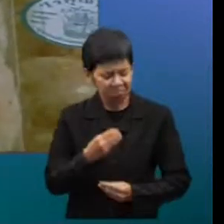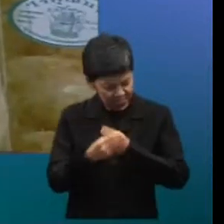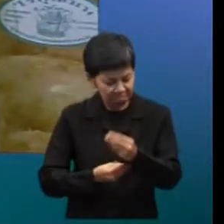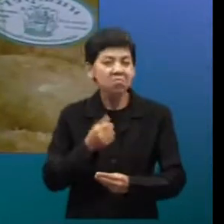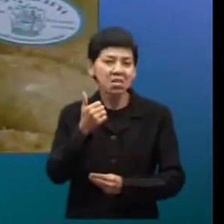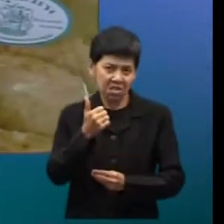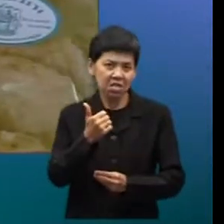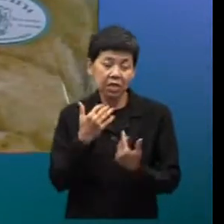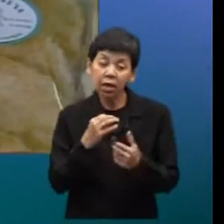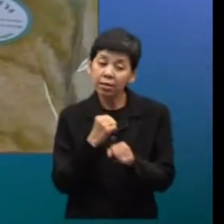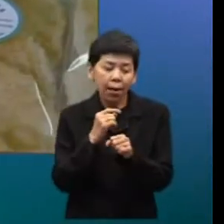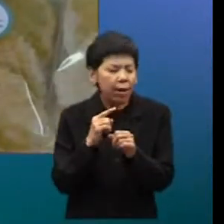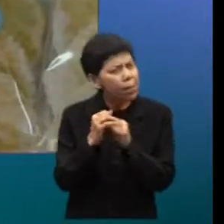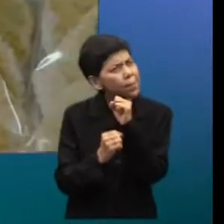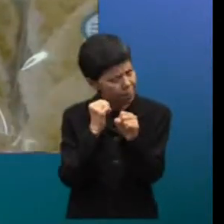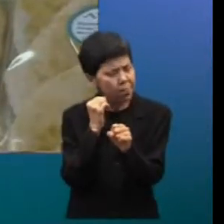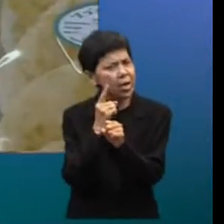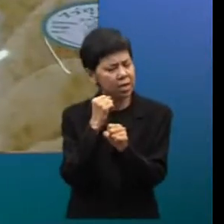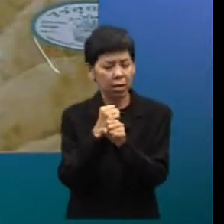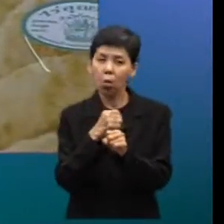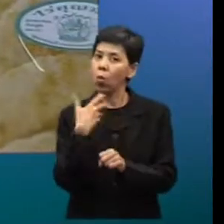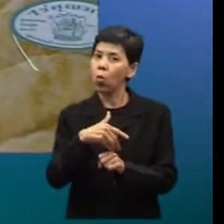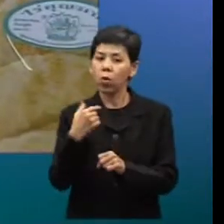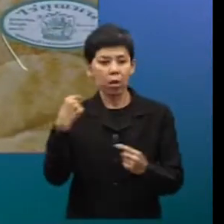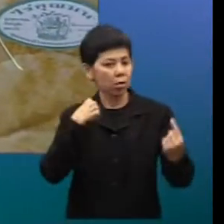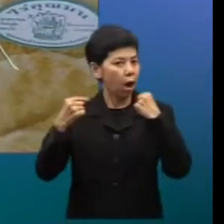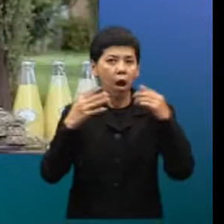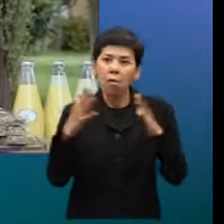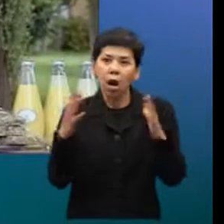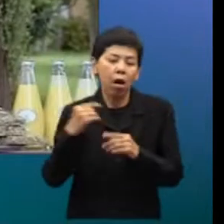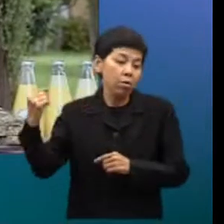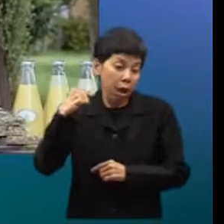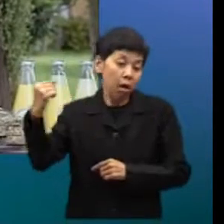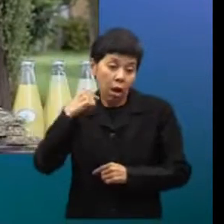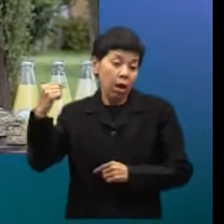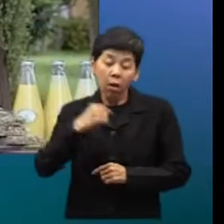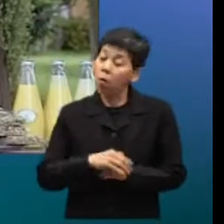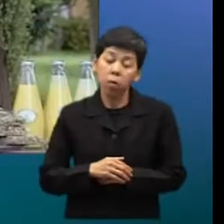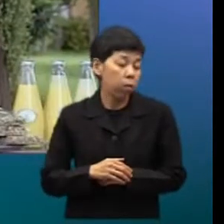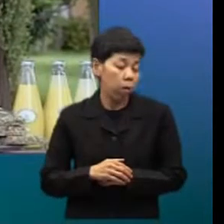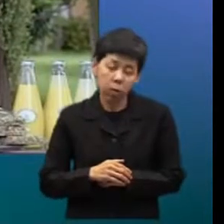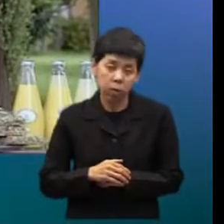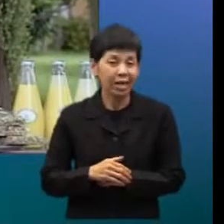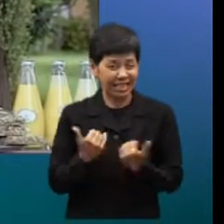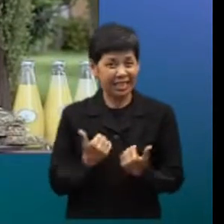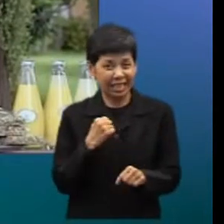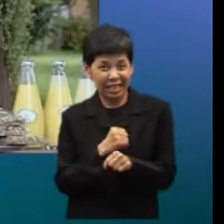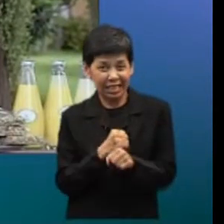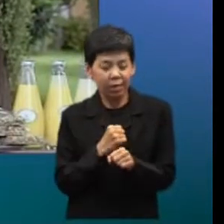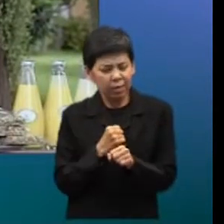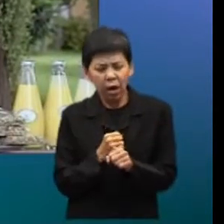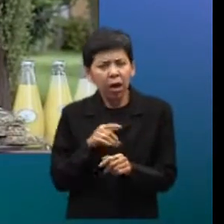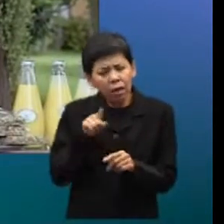ตลาดไปได้ดีค่ะตอนนี้เพราะเนื่องจากธุรกิจเราเพิ่งเริ่มได้ปีนึงนะคะเติบโตค่อนข้างจะเร็วนะคะตอนนี้ออเดอร์เรามีแต่เพิ่มขึ้นนะคะ